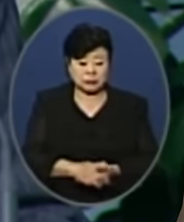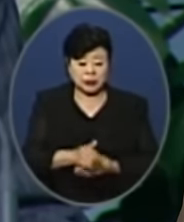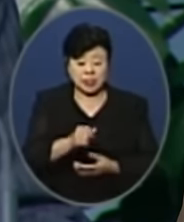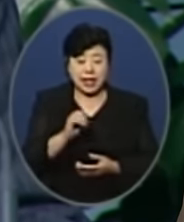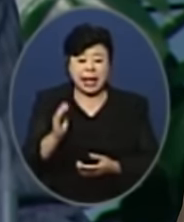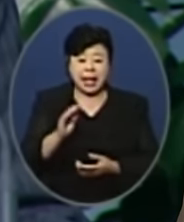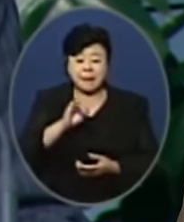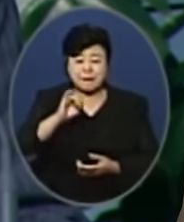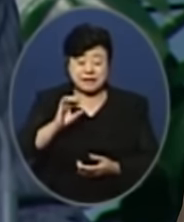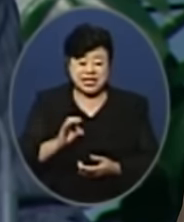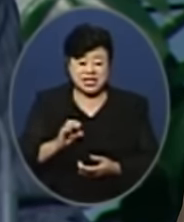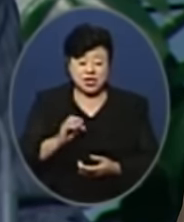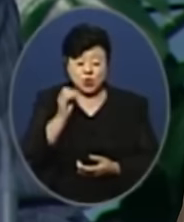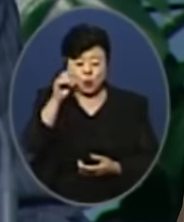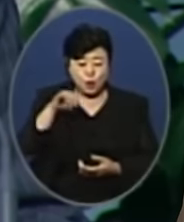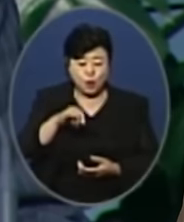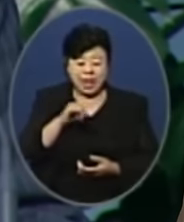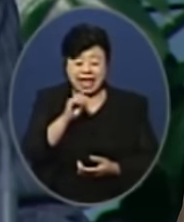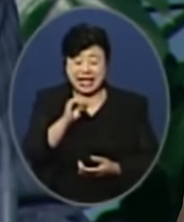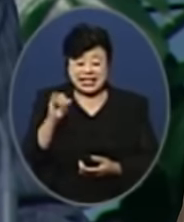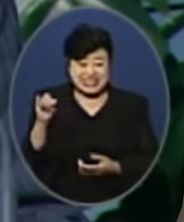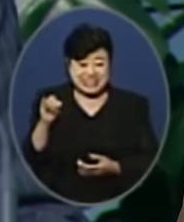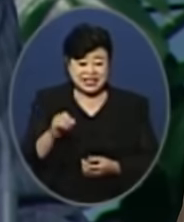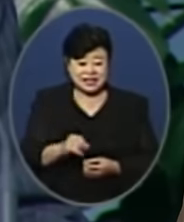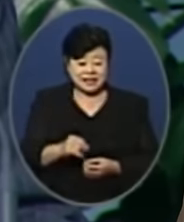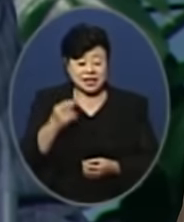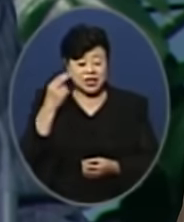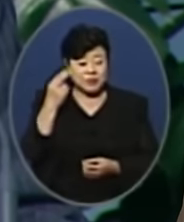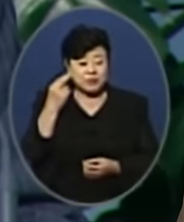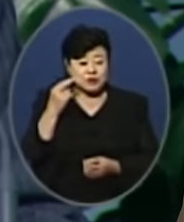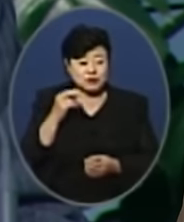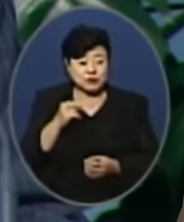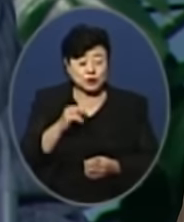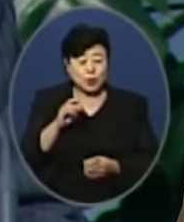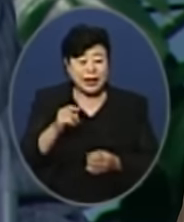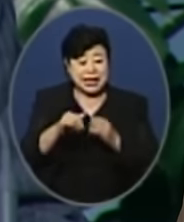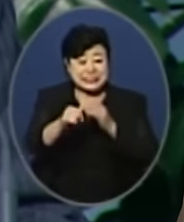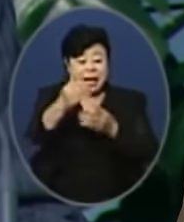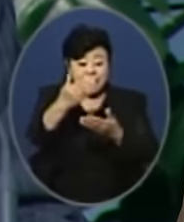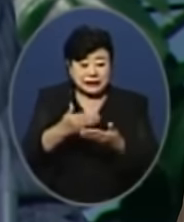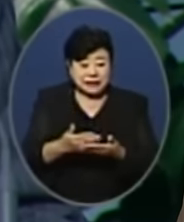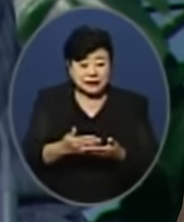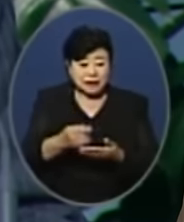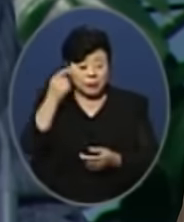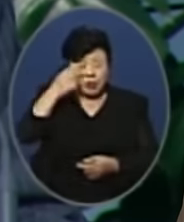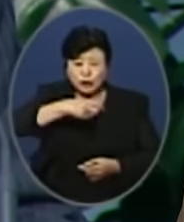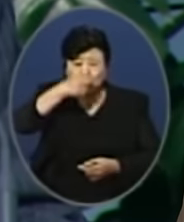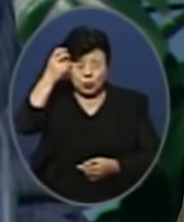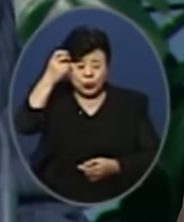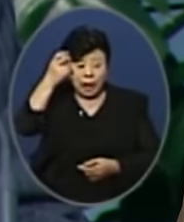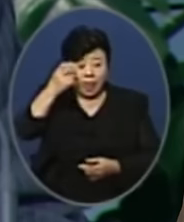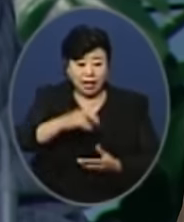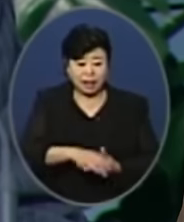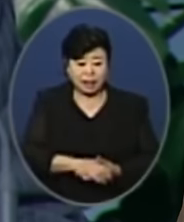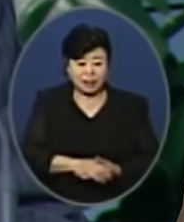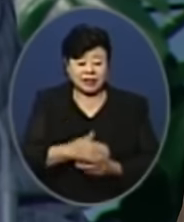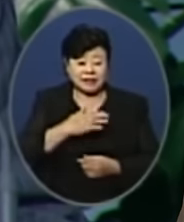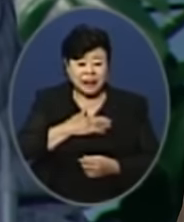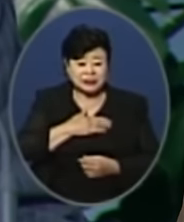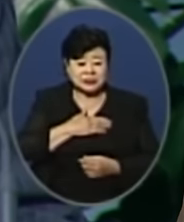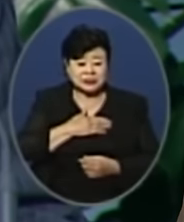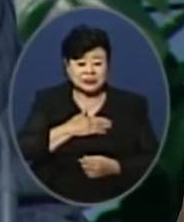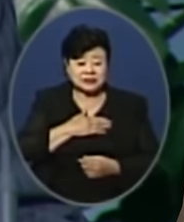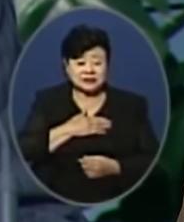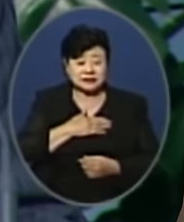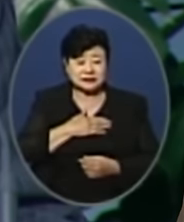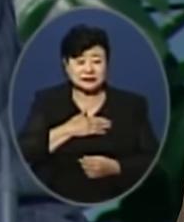헤밍웨이 같은 미국의 노벨 문학상을 탄 사람도, IQ가 높은 사람이 나는